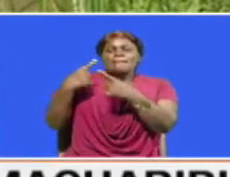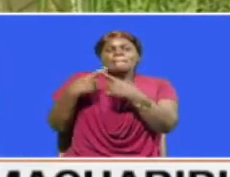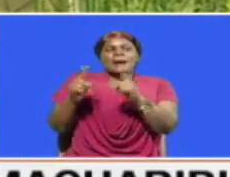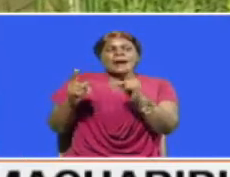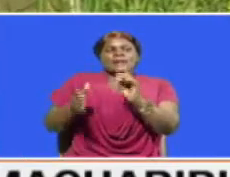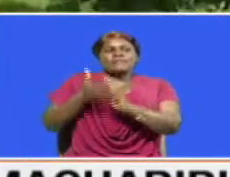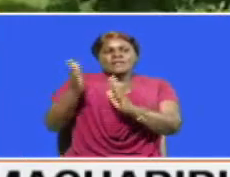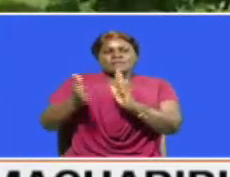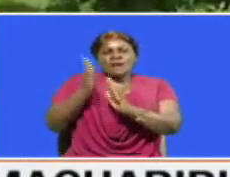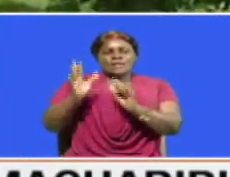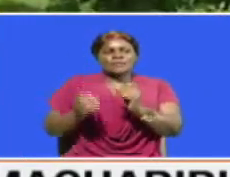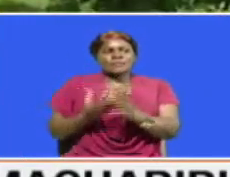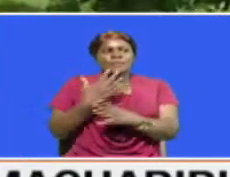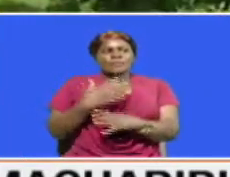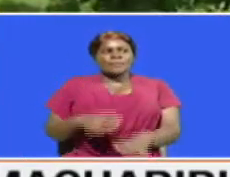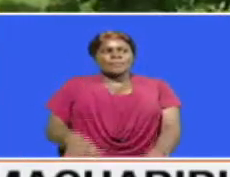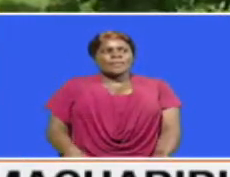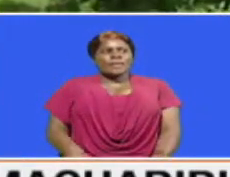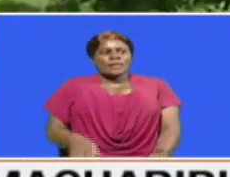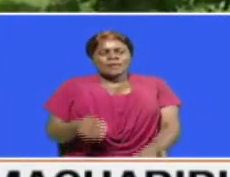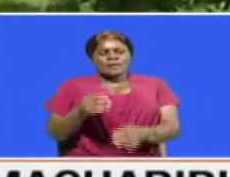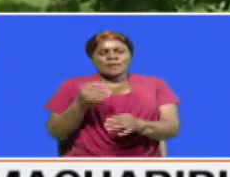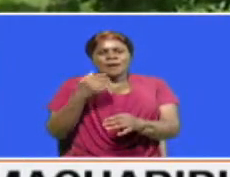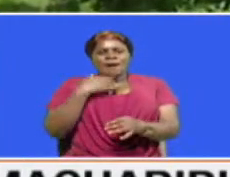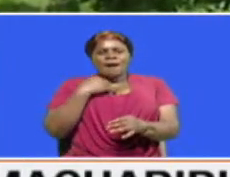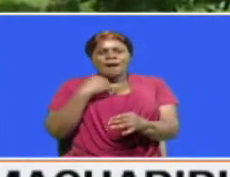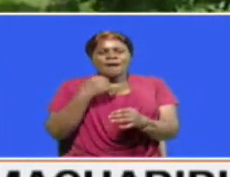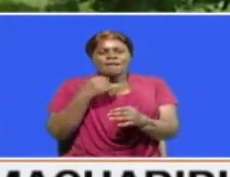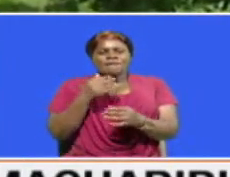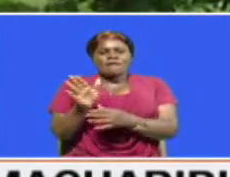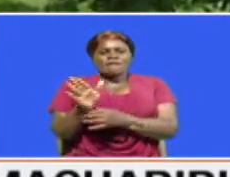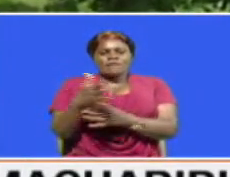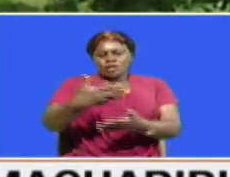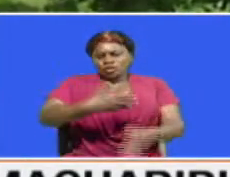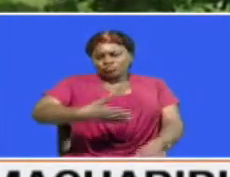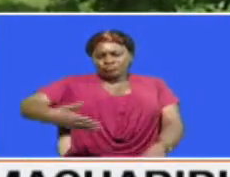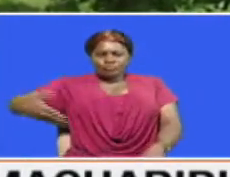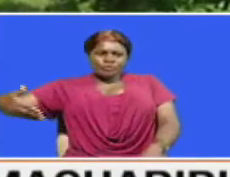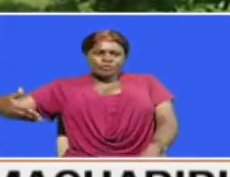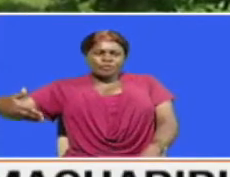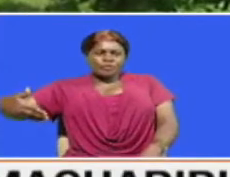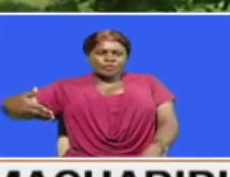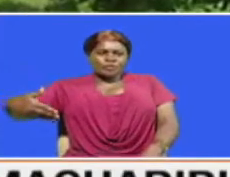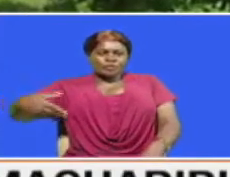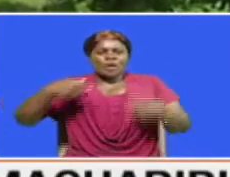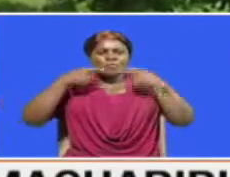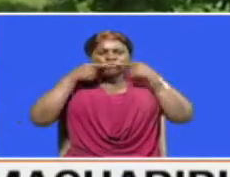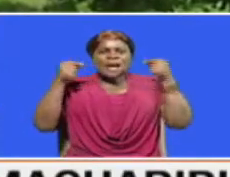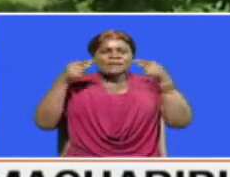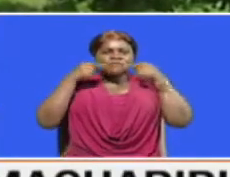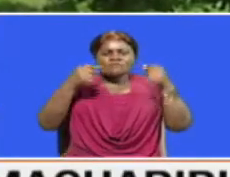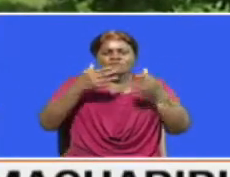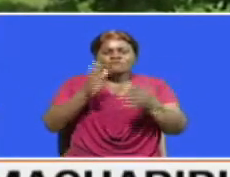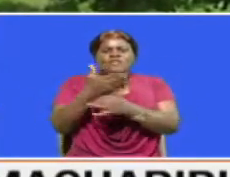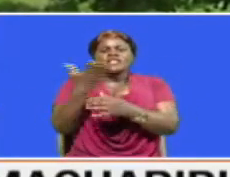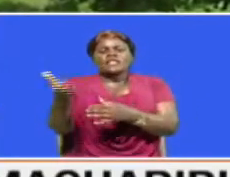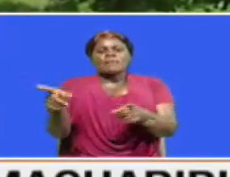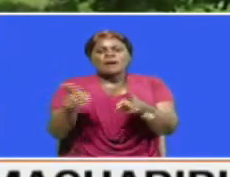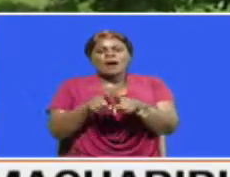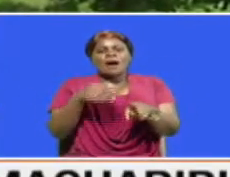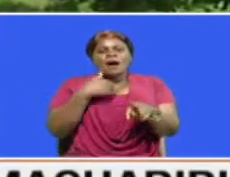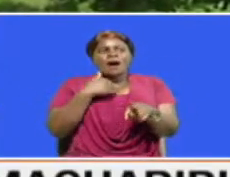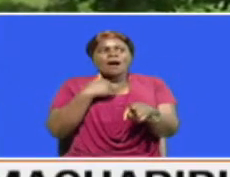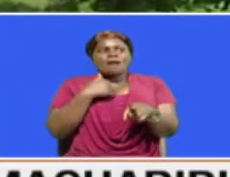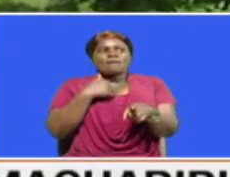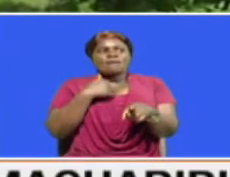kwa kasi sana. Kuna fingerlings za tilapia, kuna fingerlings za mudfish, that is catfish, na kuna fingerlings